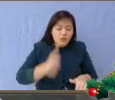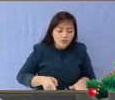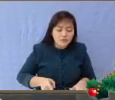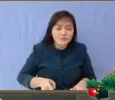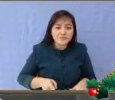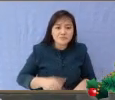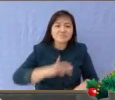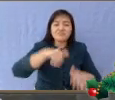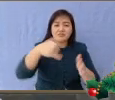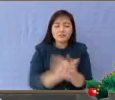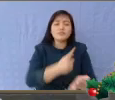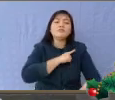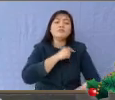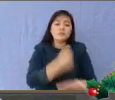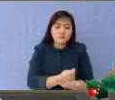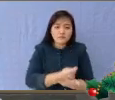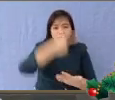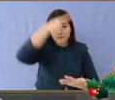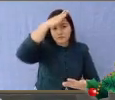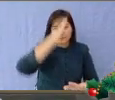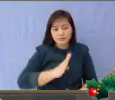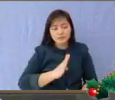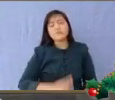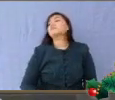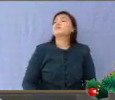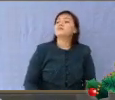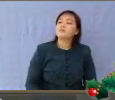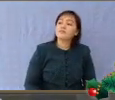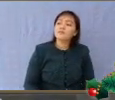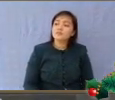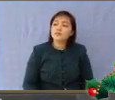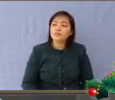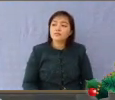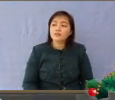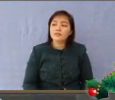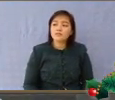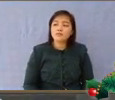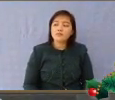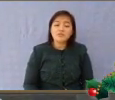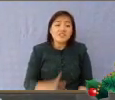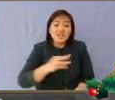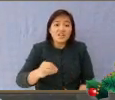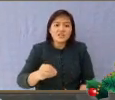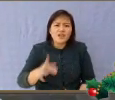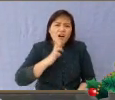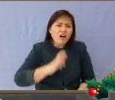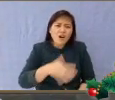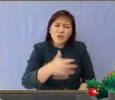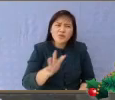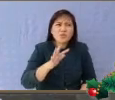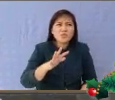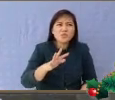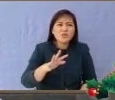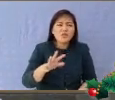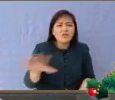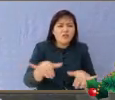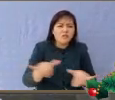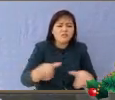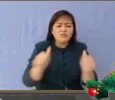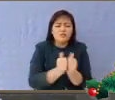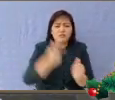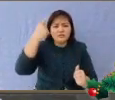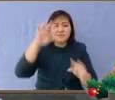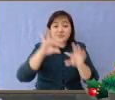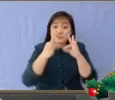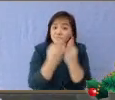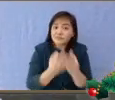nung nabasa niya, you have COVID-19. Ikaw na ngayon ay nagpanik. Ano na ngayon yung gagawin natin? Tawagin mo yung barangay. I-lockdown tayo